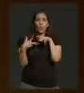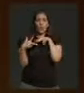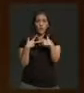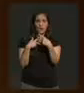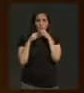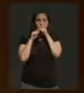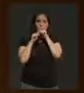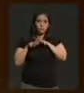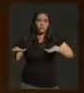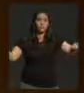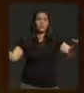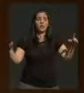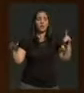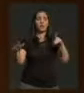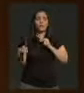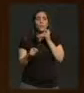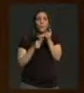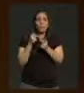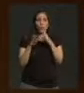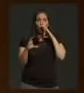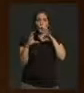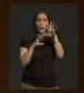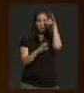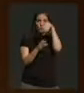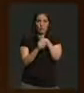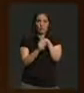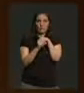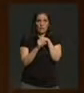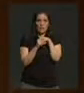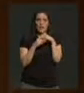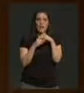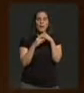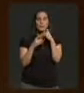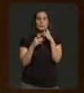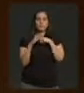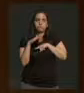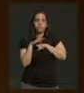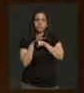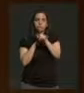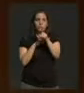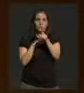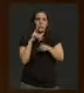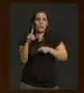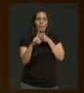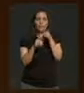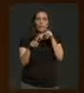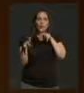Klubeko egunerokotasunean presentzia handiagoa izan dezan.